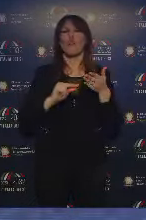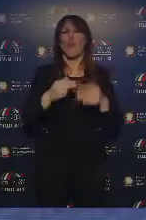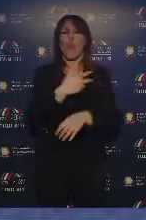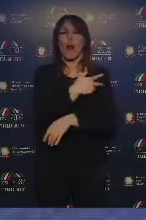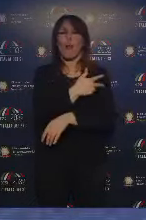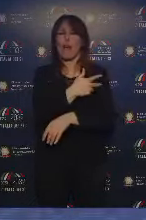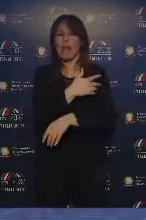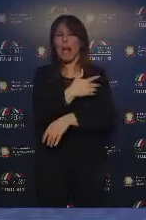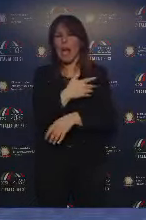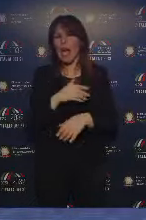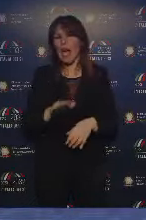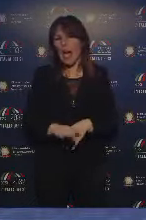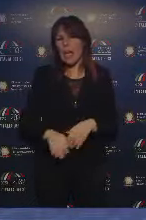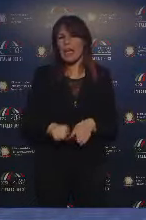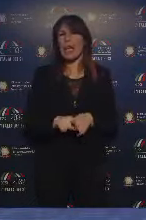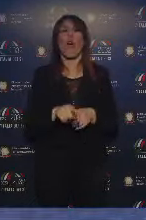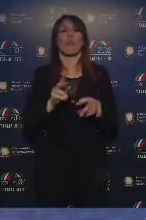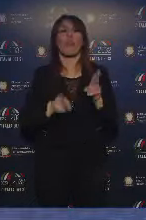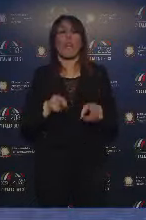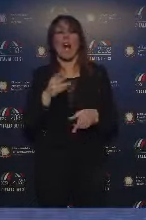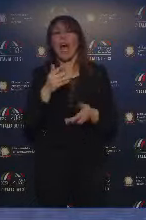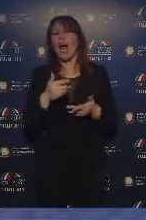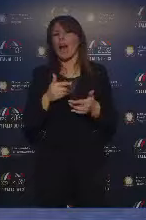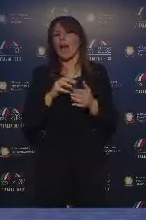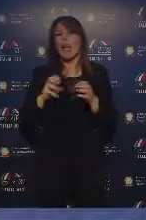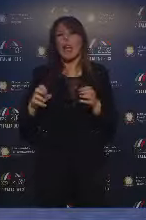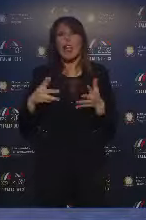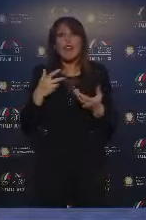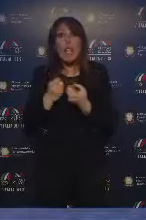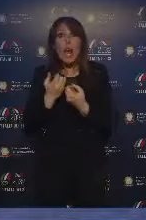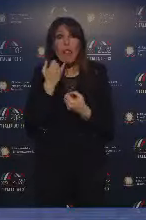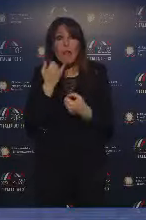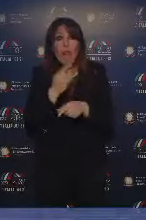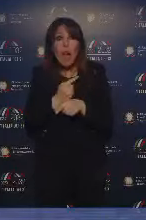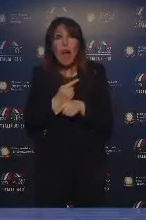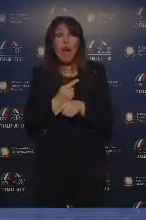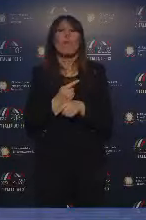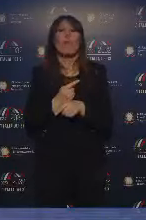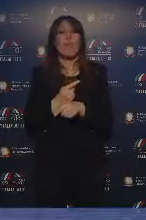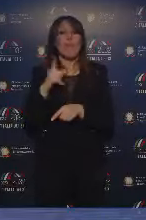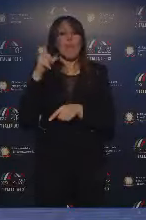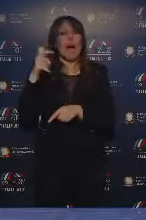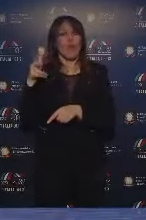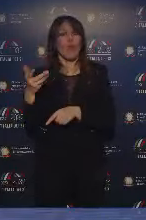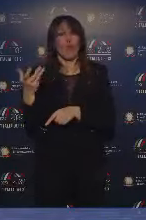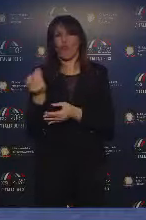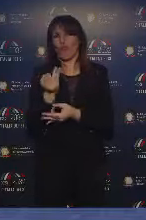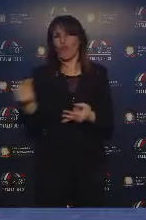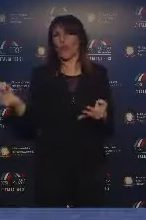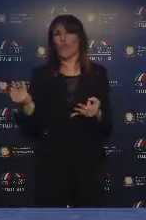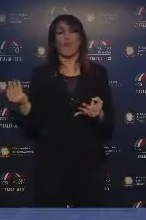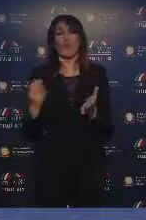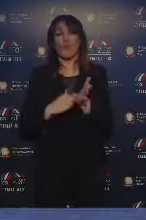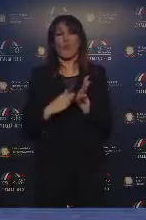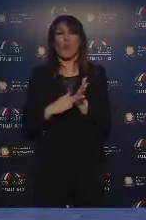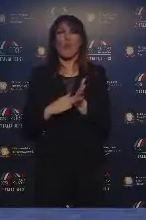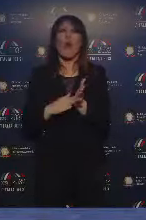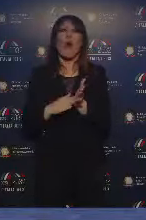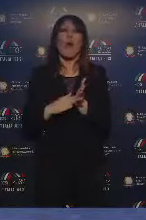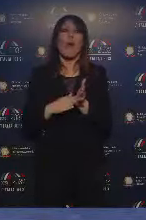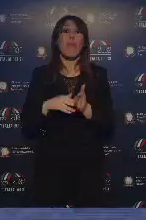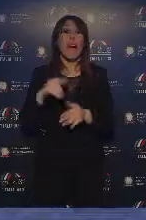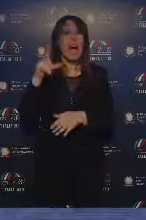restrizione di una strada ad alta incidentalità è assolutamente fondato motivato e utile l'anarchia